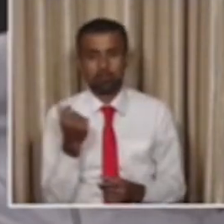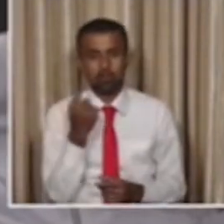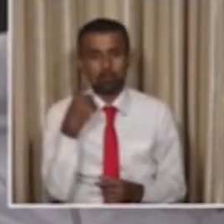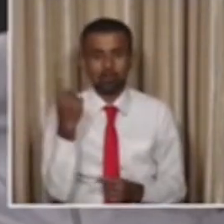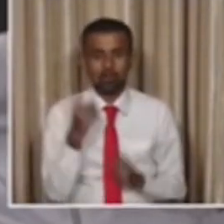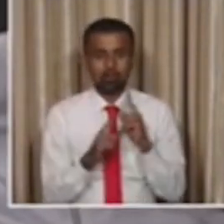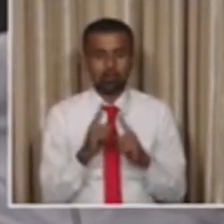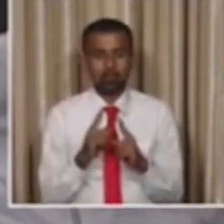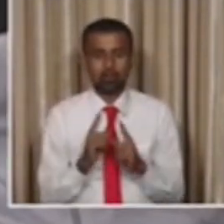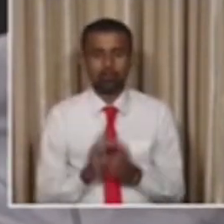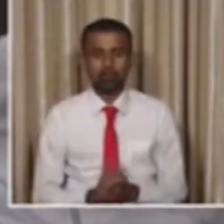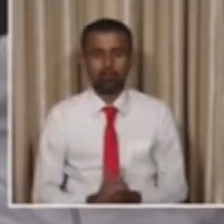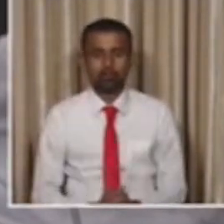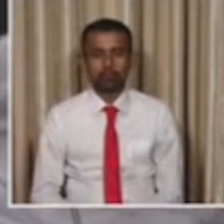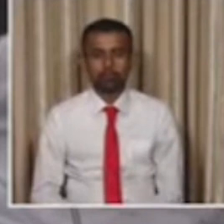කරා